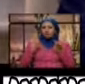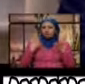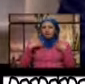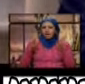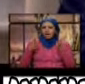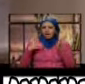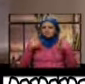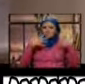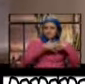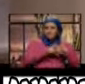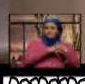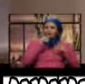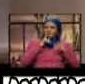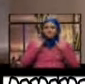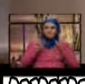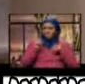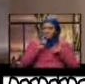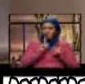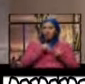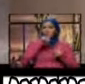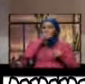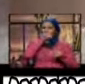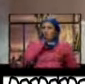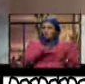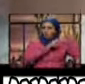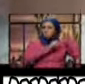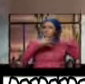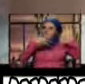بقى. ما هو شوف هو ده الشيء. نعم. أنا استقرأت تاريخ الصحابة.